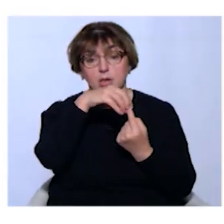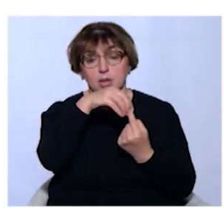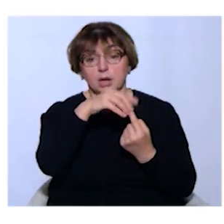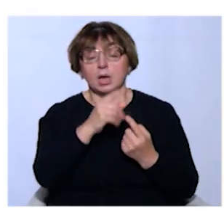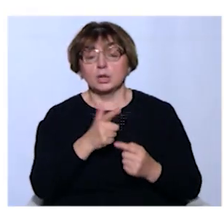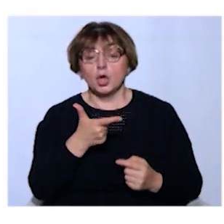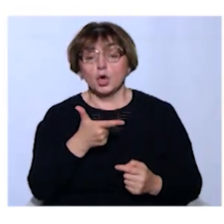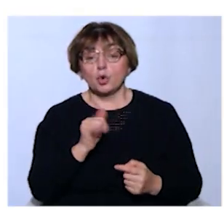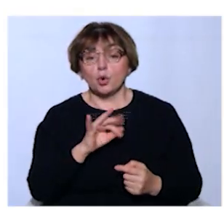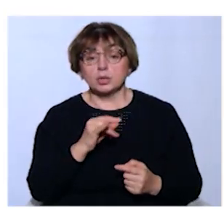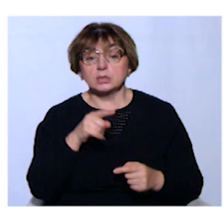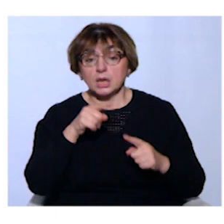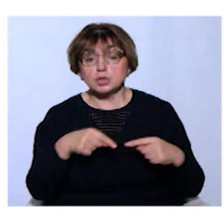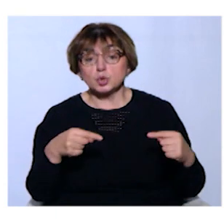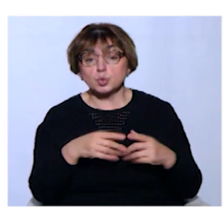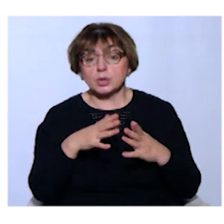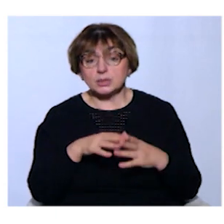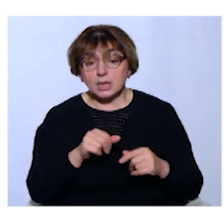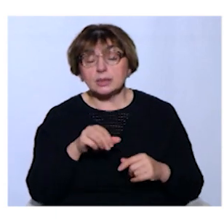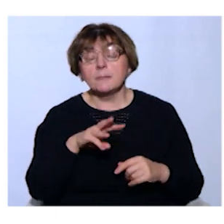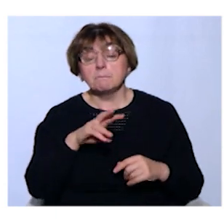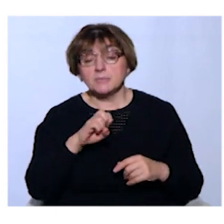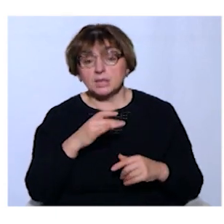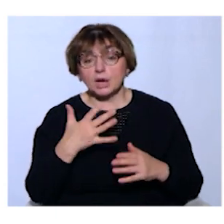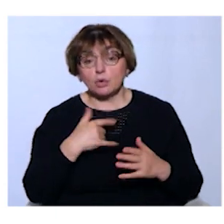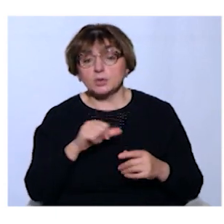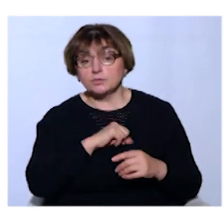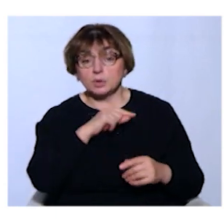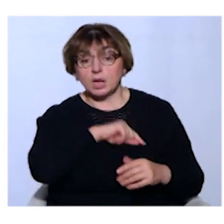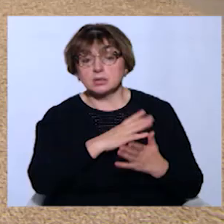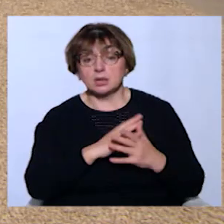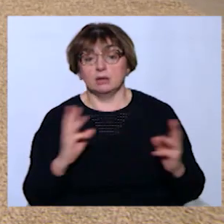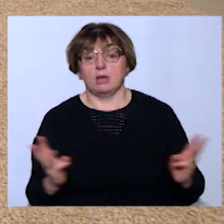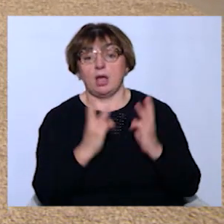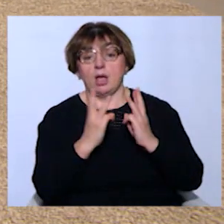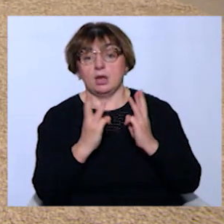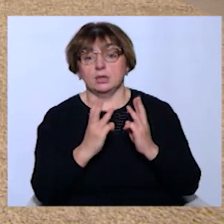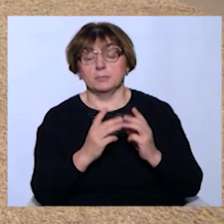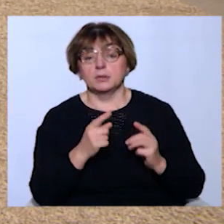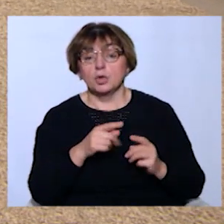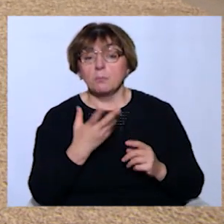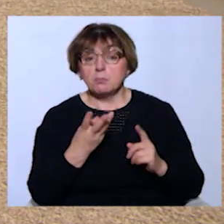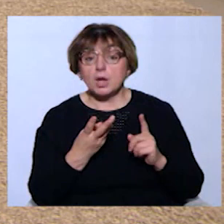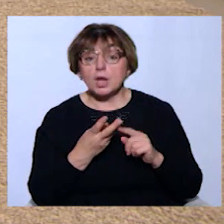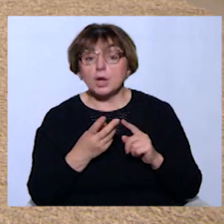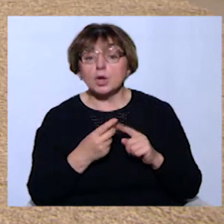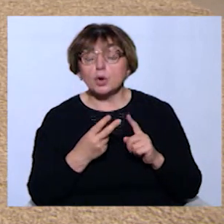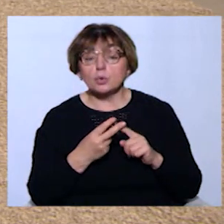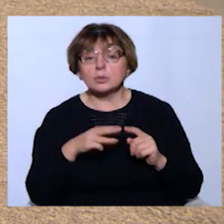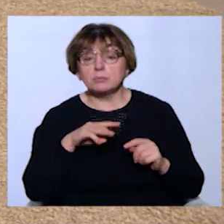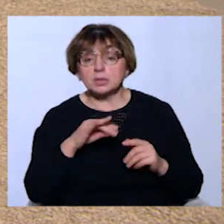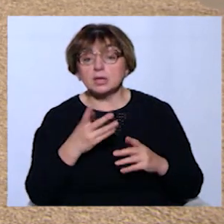იგი, გოგირდი მინერალია, რომელსაც აქვს თვისება აალებადია ისა. მეორე მინერალი, რომელიც ასევე გვხვდება